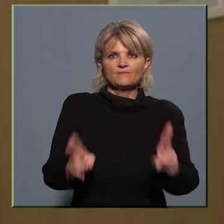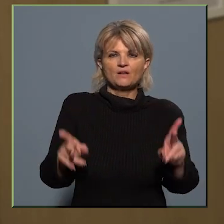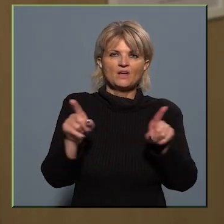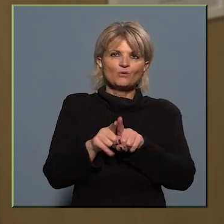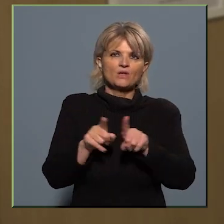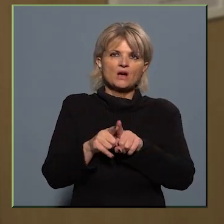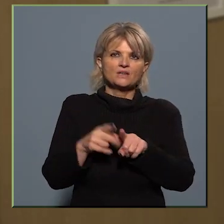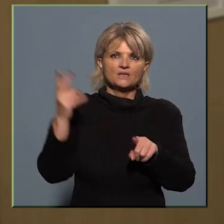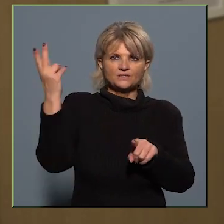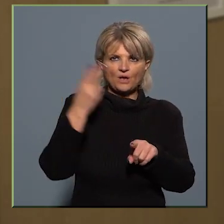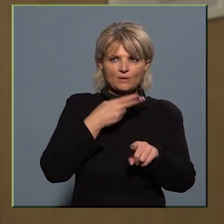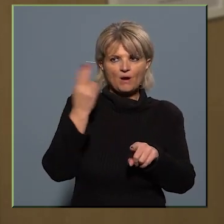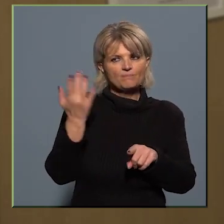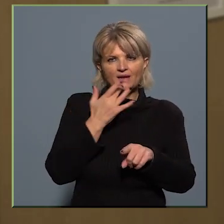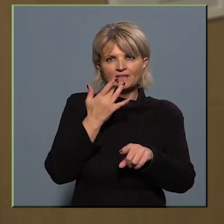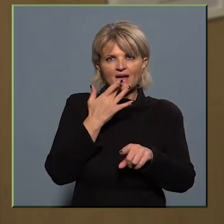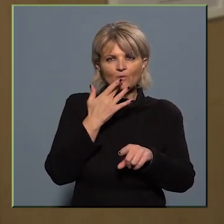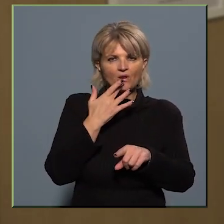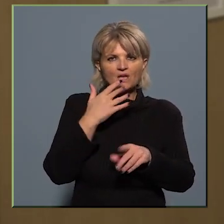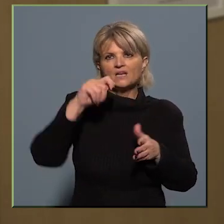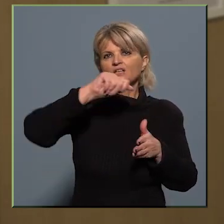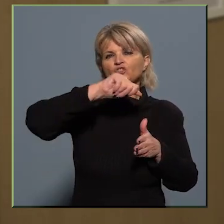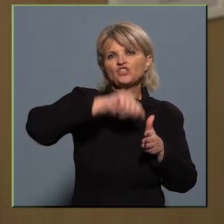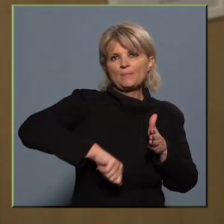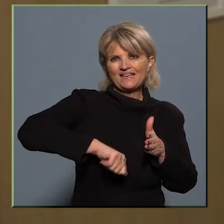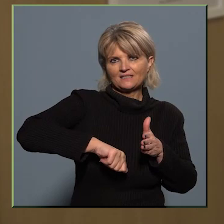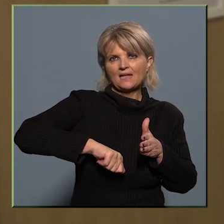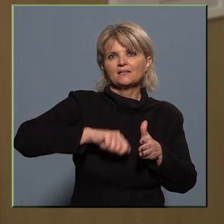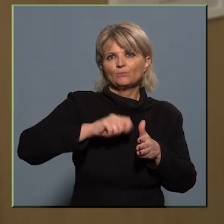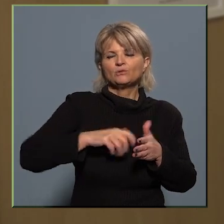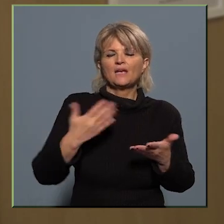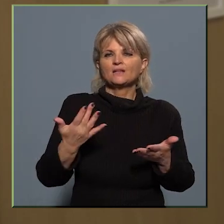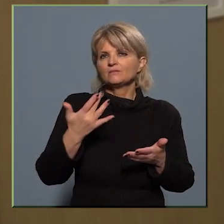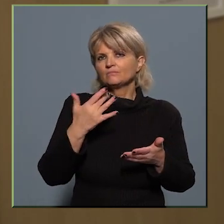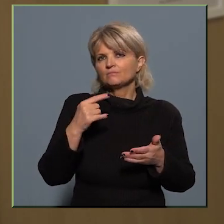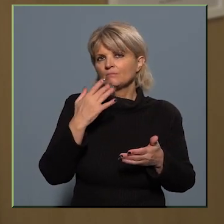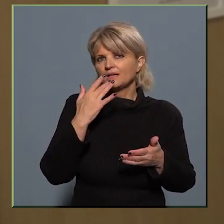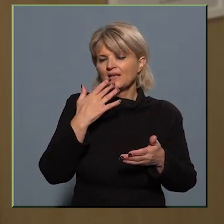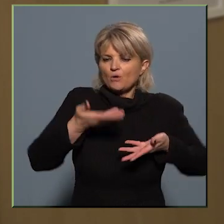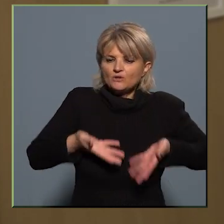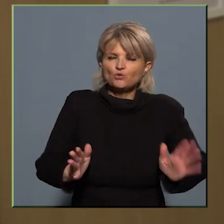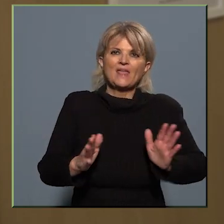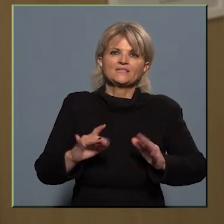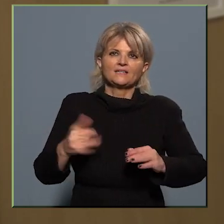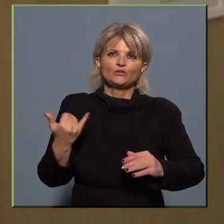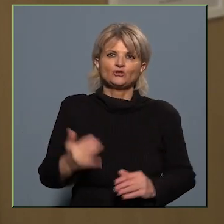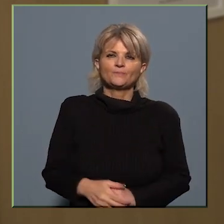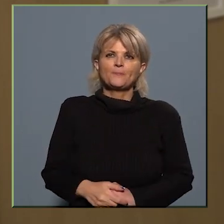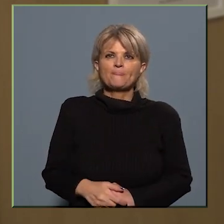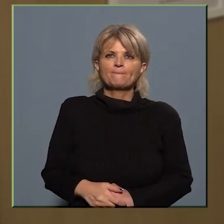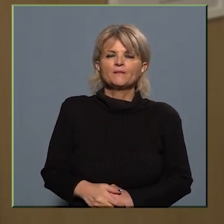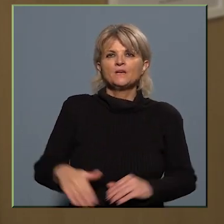olyan szakmáink, például a sebészeti műtétes szakmák, érsebészet, ideértve akár a szülészetet is, vagy